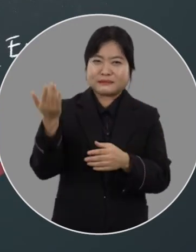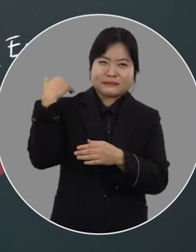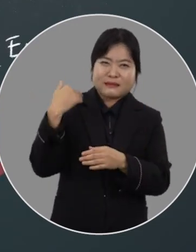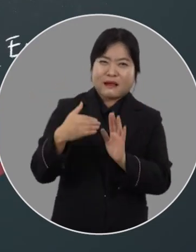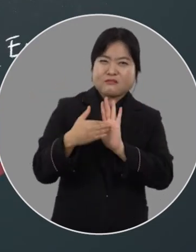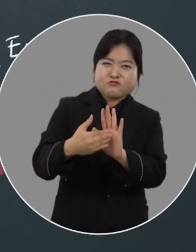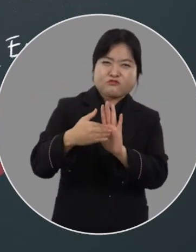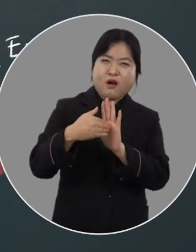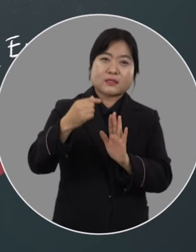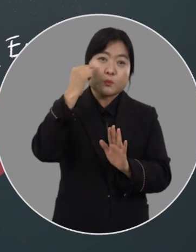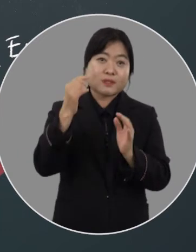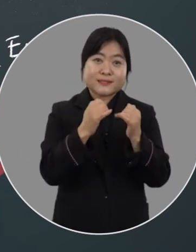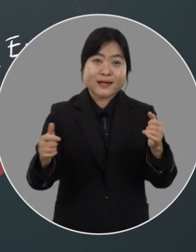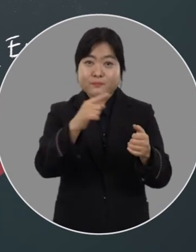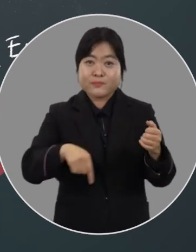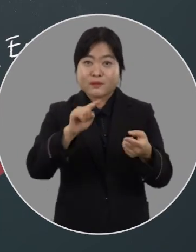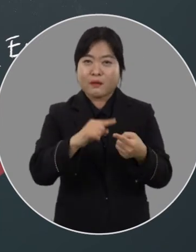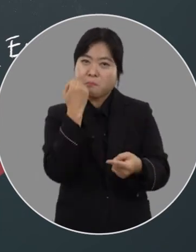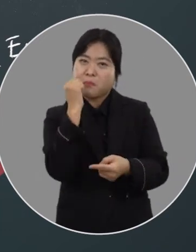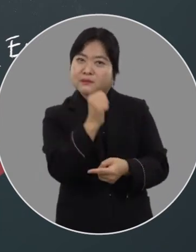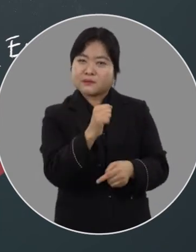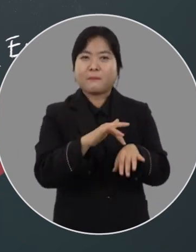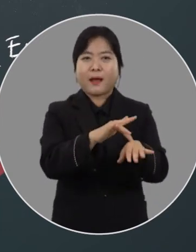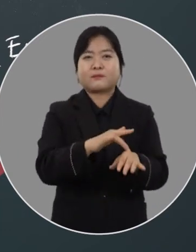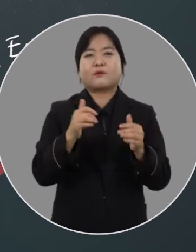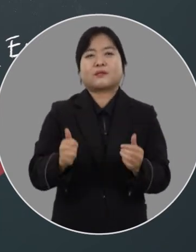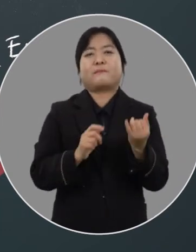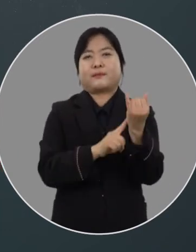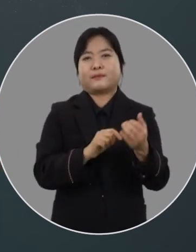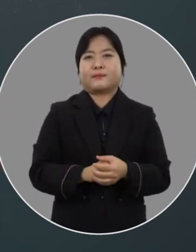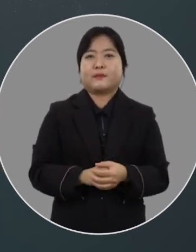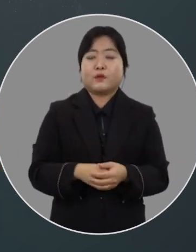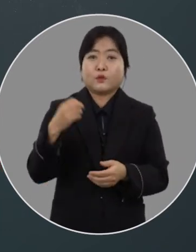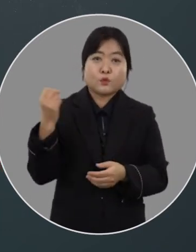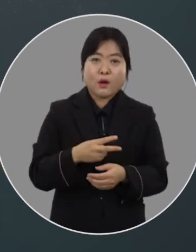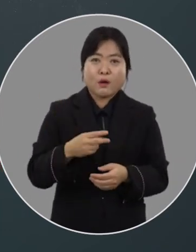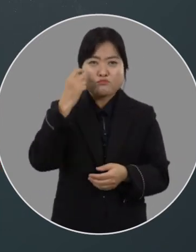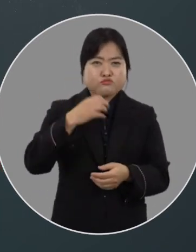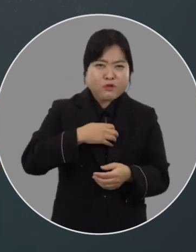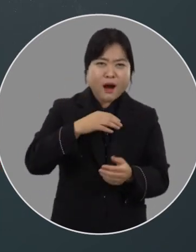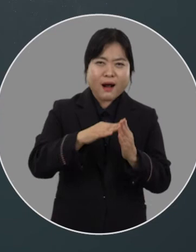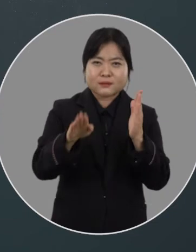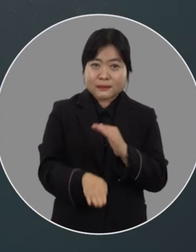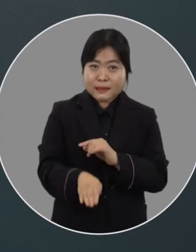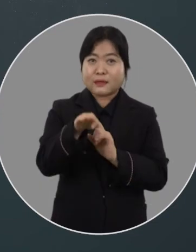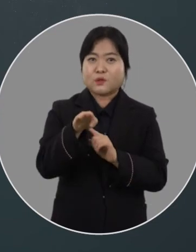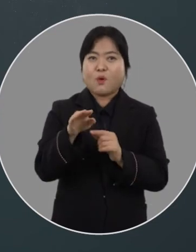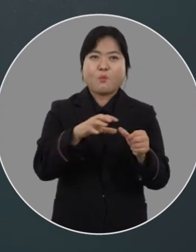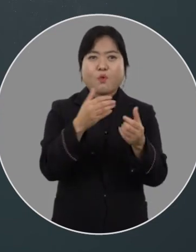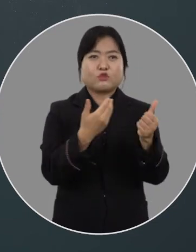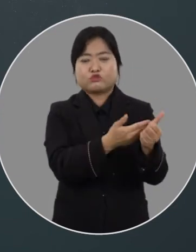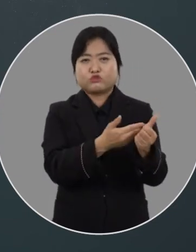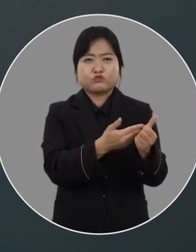못하는 사람들한테 만들어졌던 그러한 마녀 재판이었다고 하는 것이었죠. 또한 불우한 가정에서 자라나서